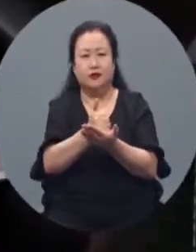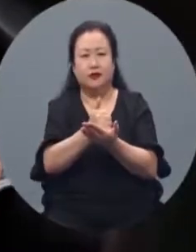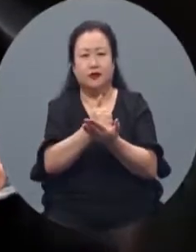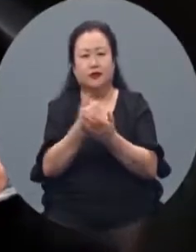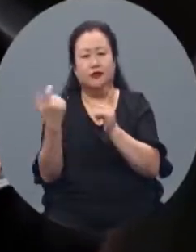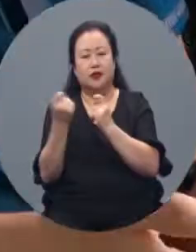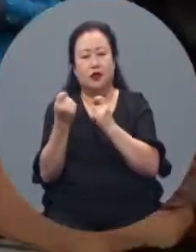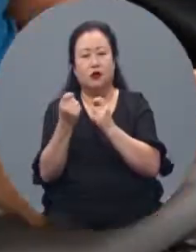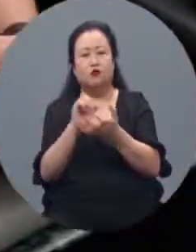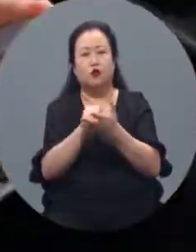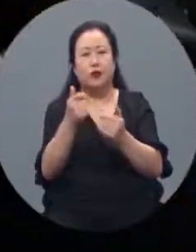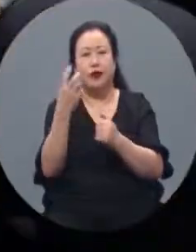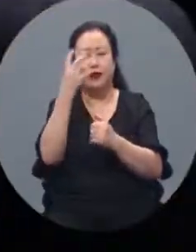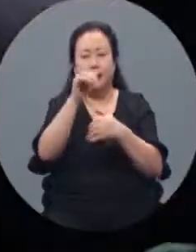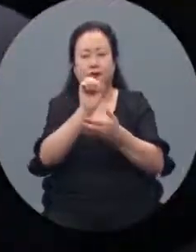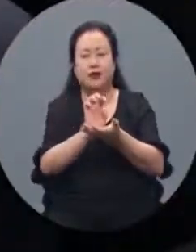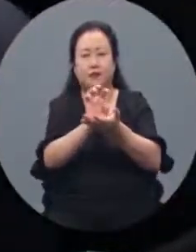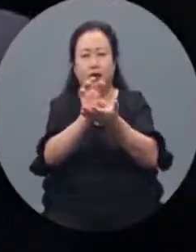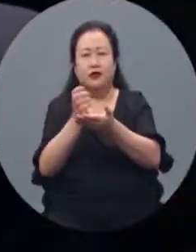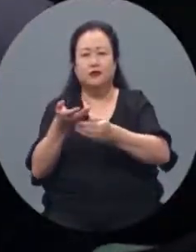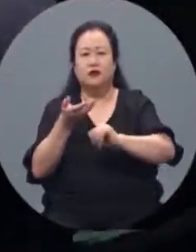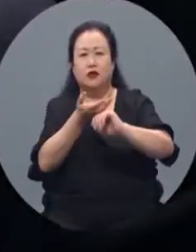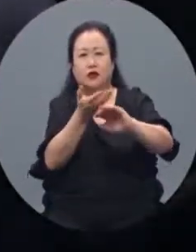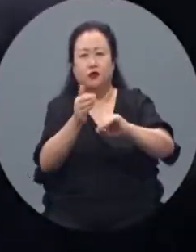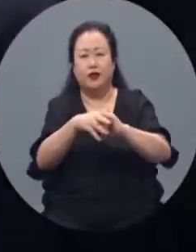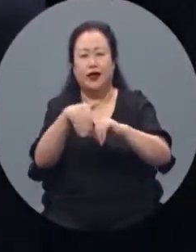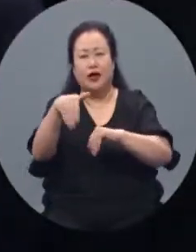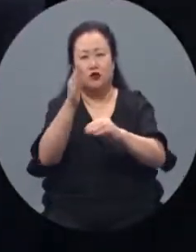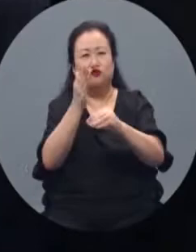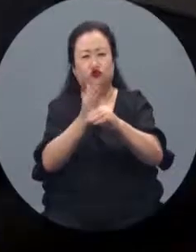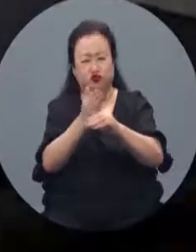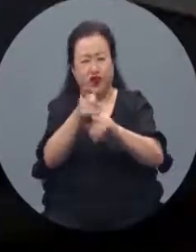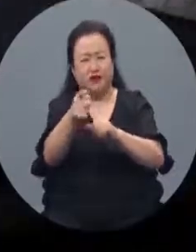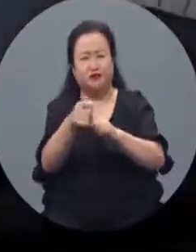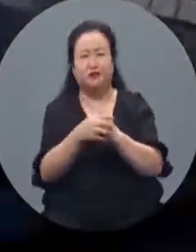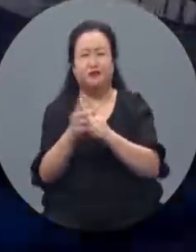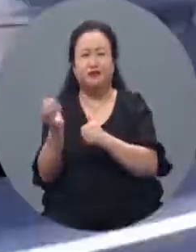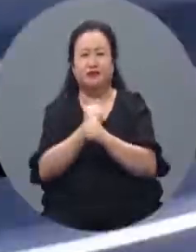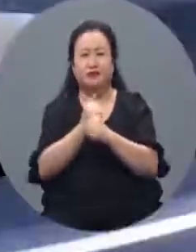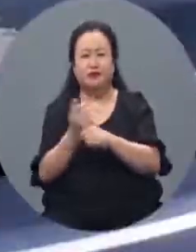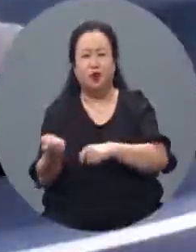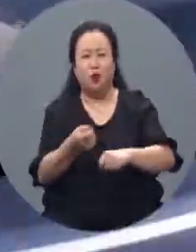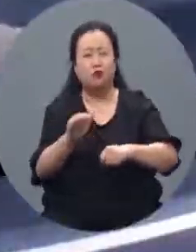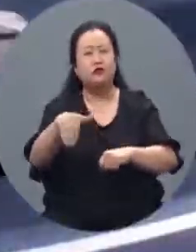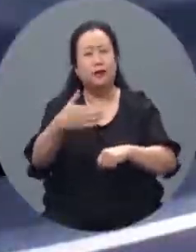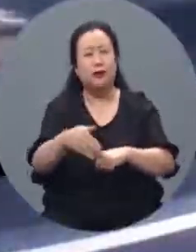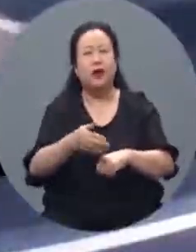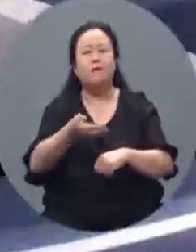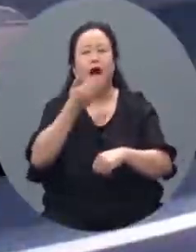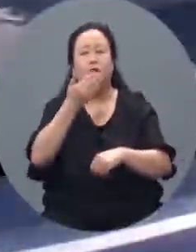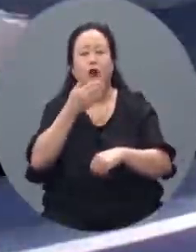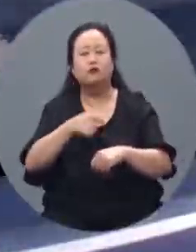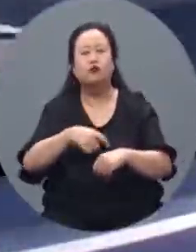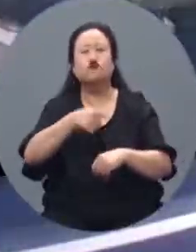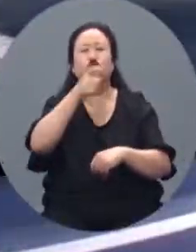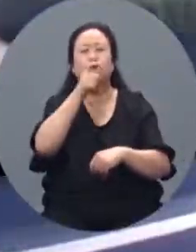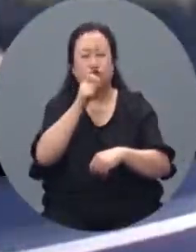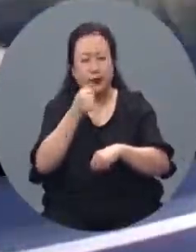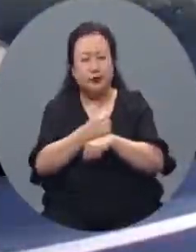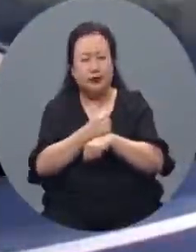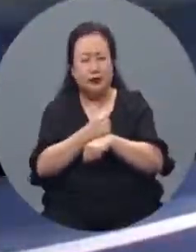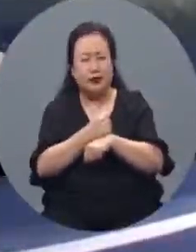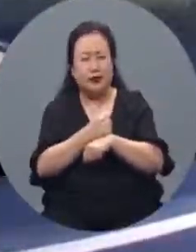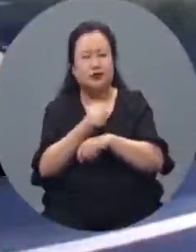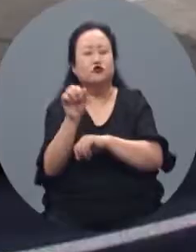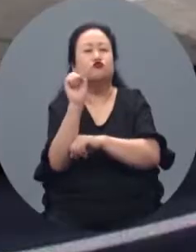인근 농협에 감사패를 전달 하기 위해 가던 중요 산이랑 골프를 친 뒤 식사를 하며 술을 마셨다는 음주